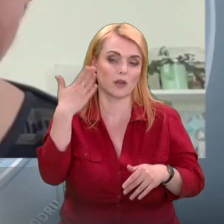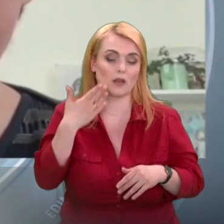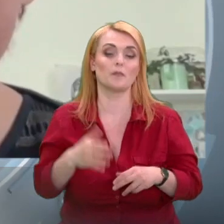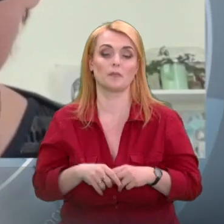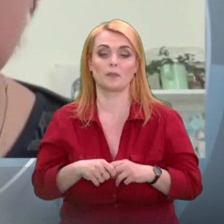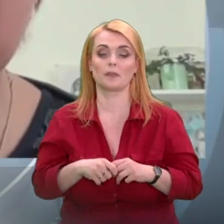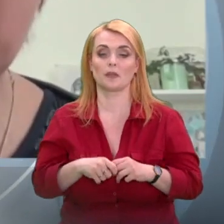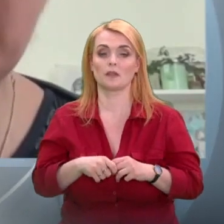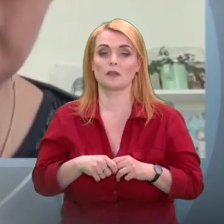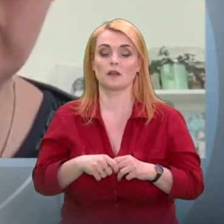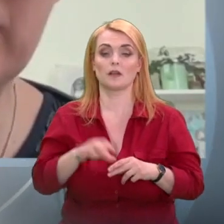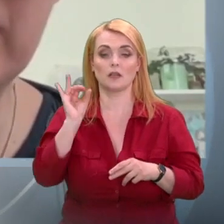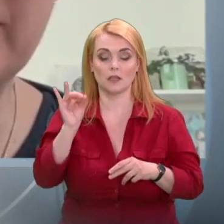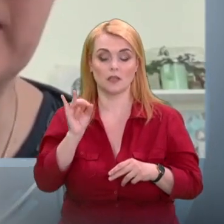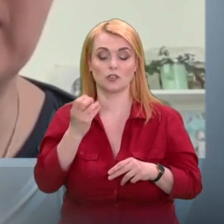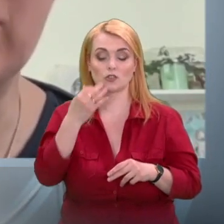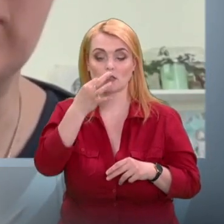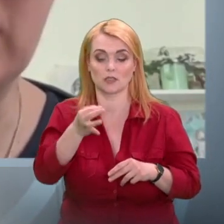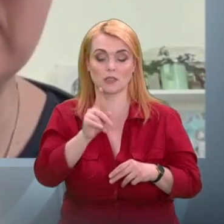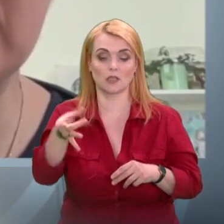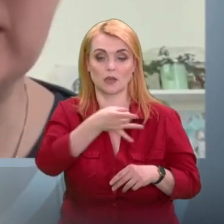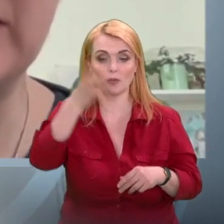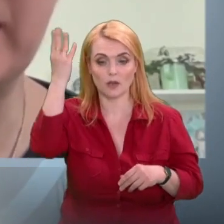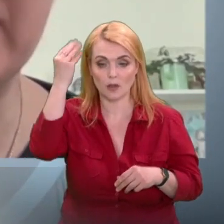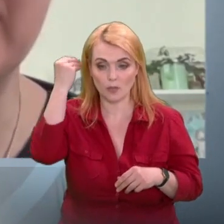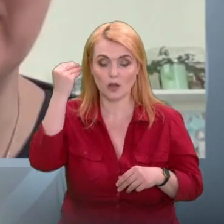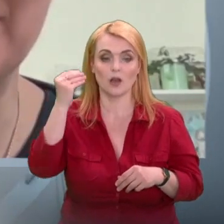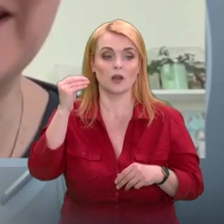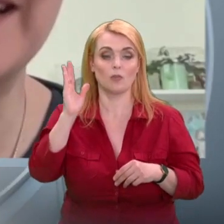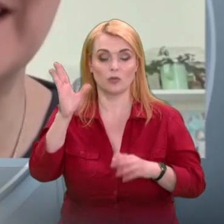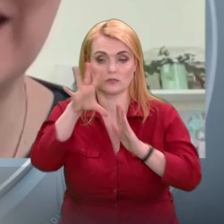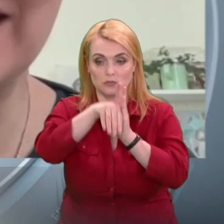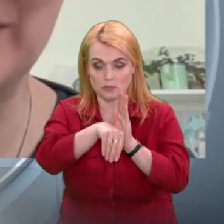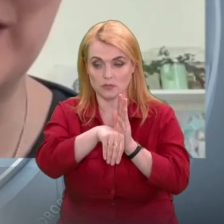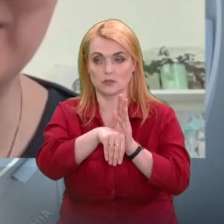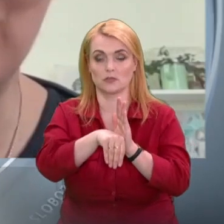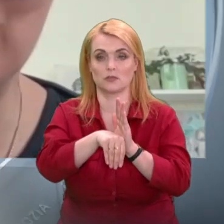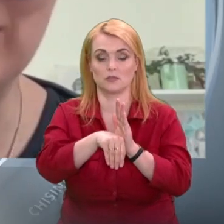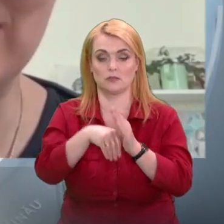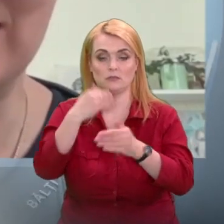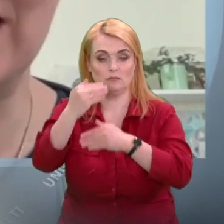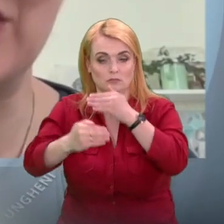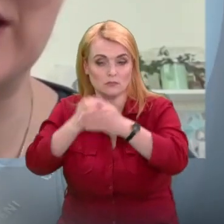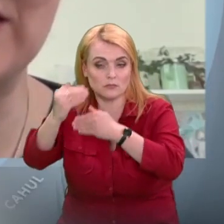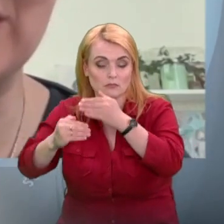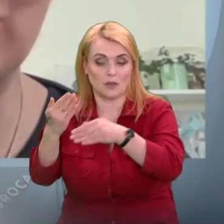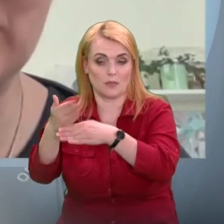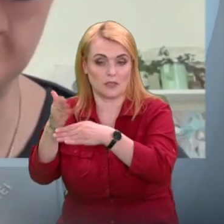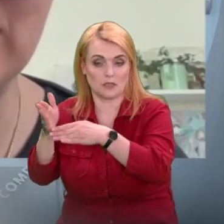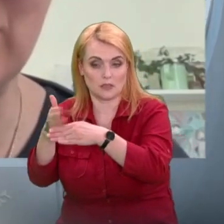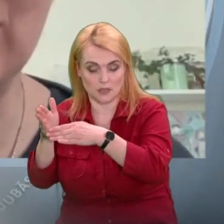că Republica Moldova ar urma să facă parte integral din piața comună de energie